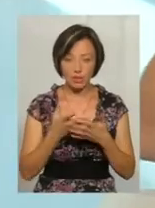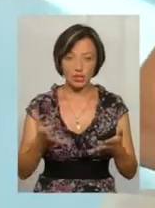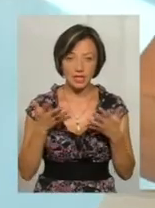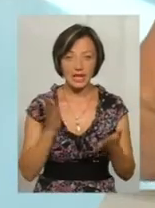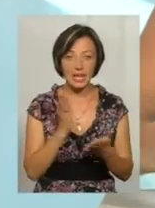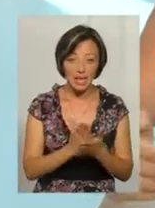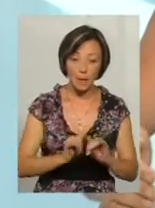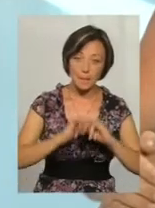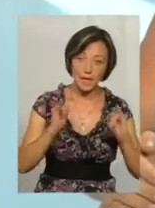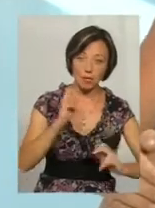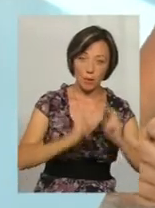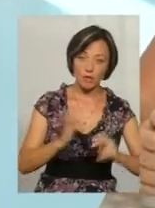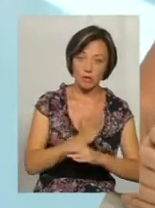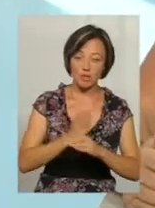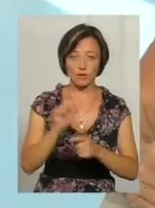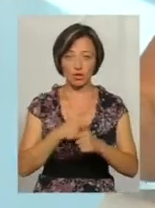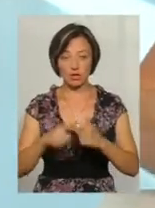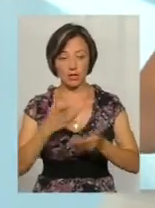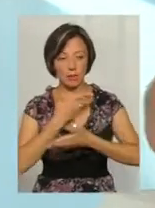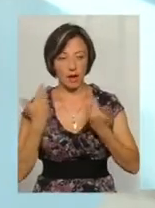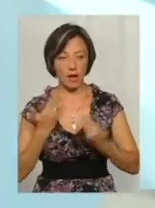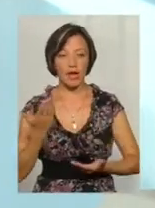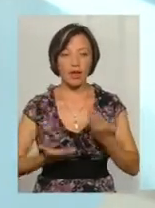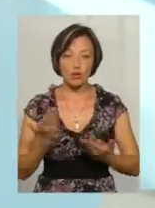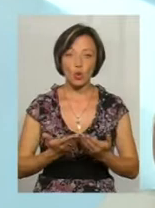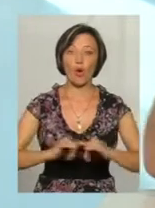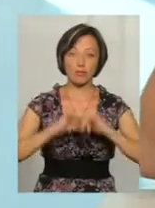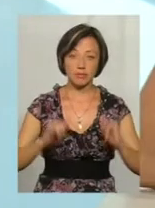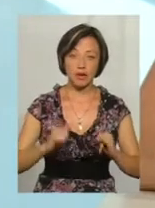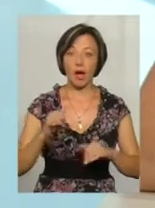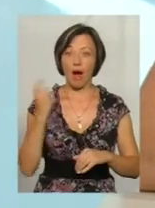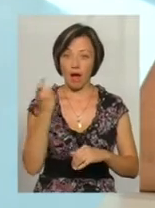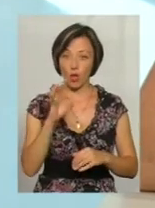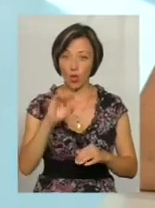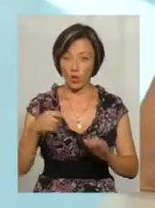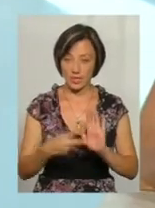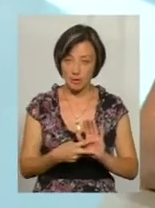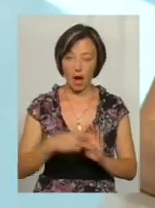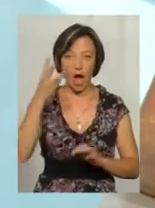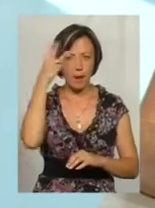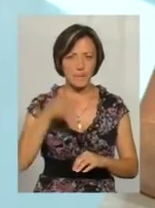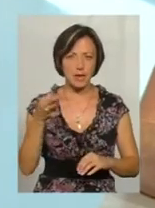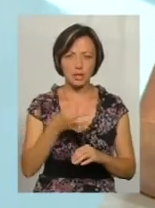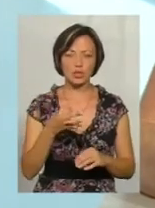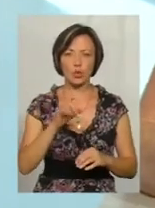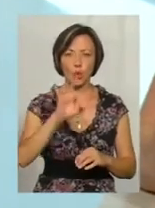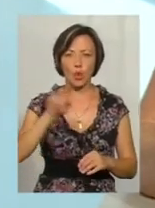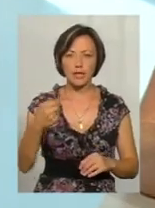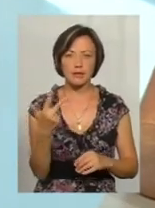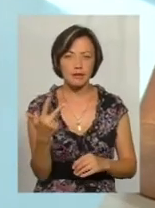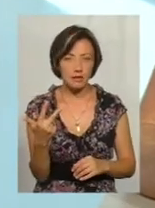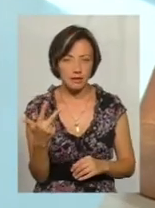приріст промислового виробництва чи немає. І якщо він є на Харківщині 0,7, а на Хмельниччині в 2 рази менше 0,3,